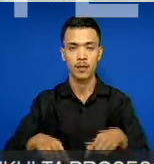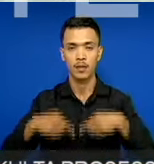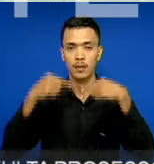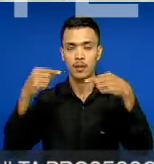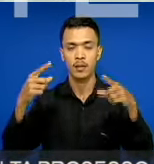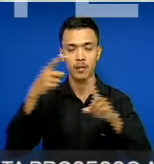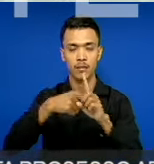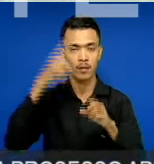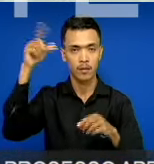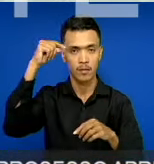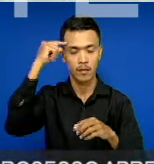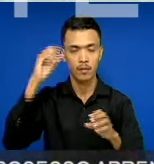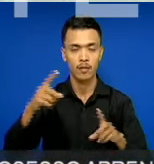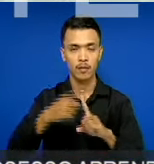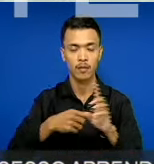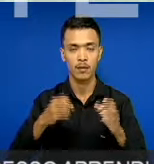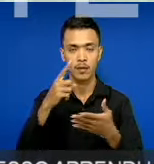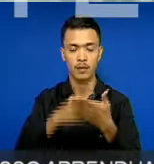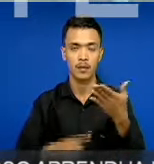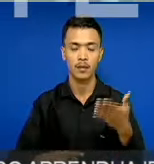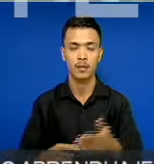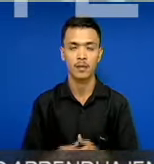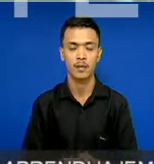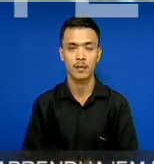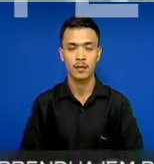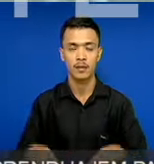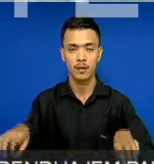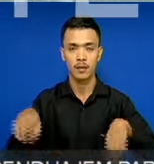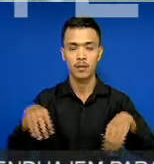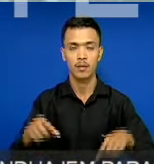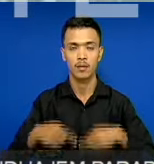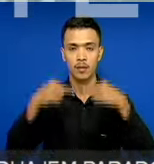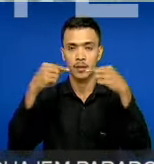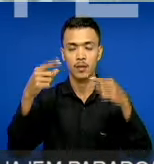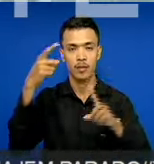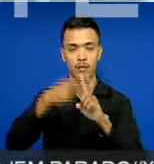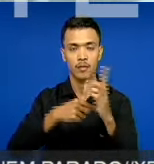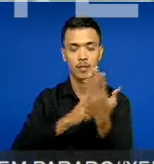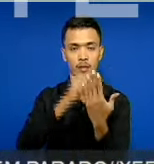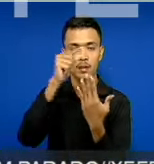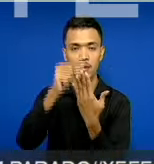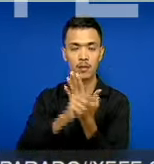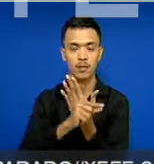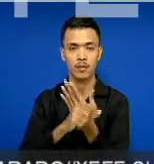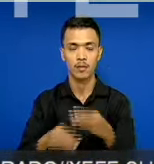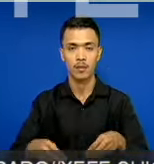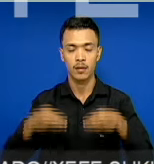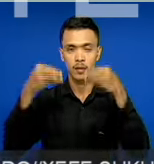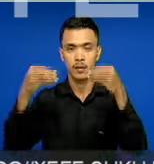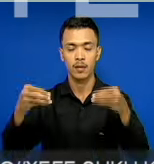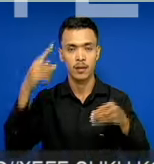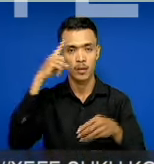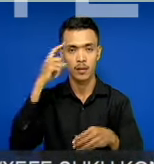diang ya fulang he. Si, si ami se esforso an, se entrega iha bulang Agustus bulan 8 sana. Ami se entrega. Tamba